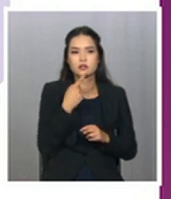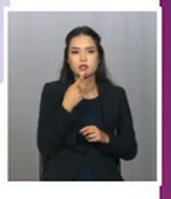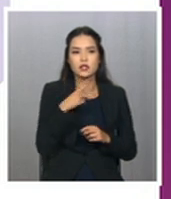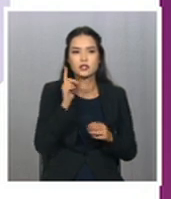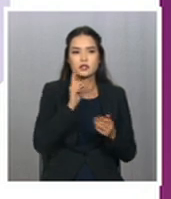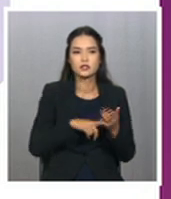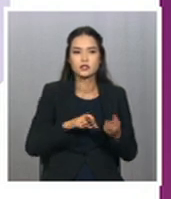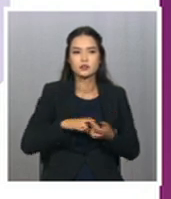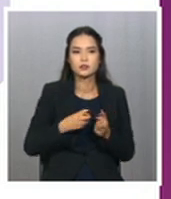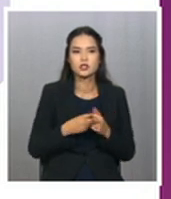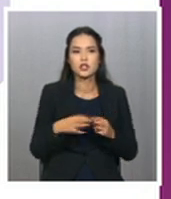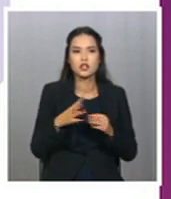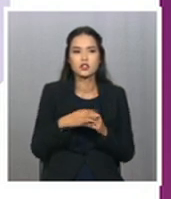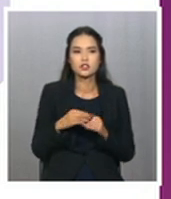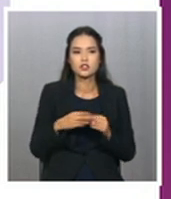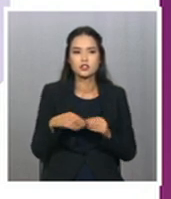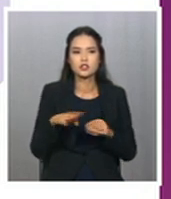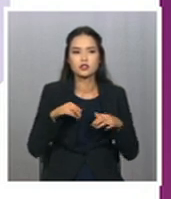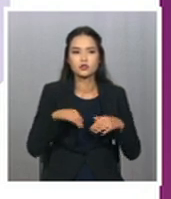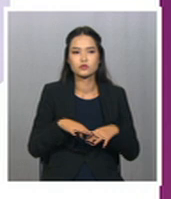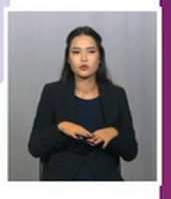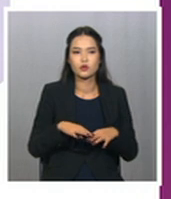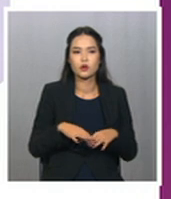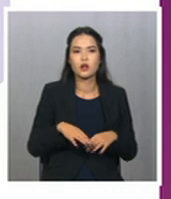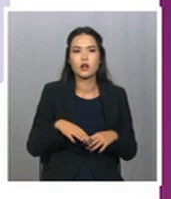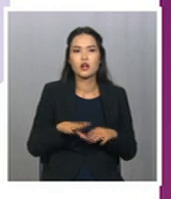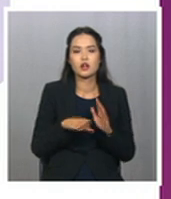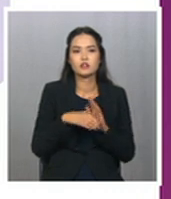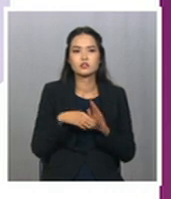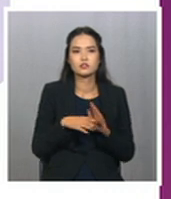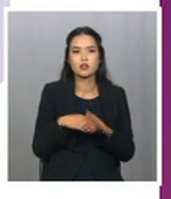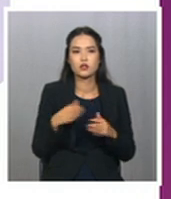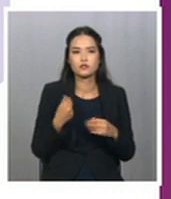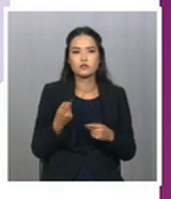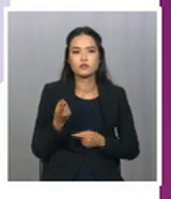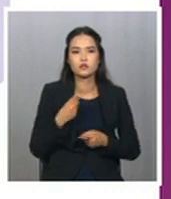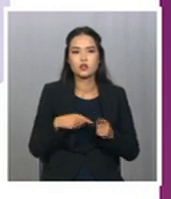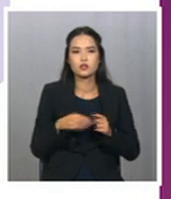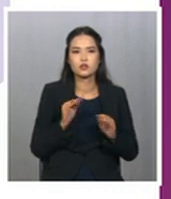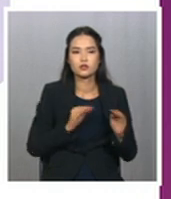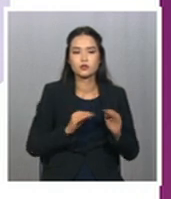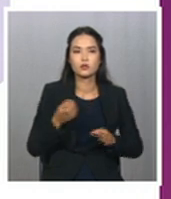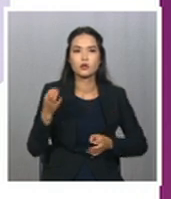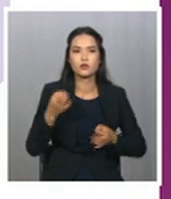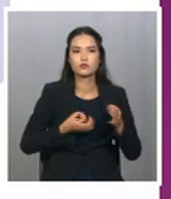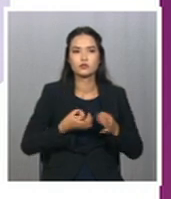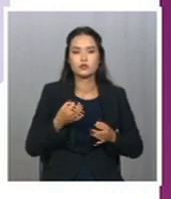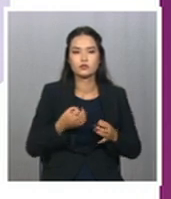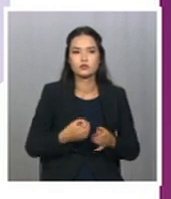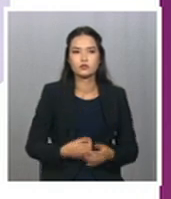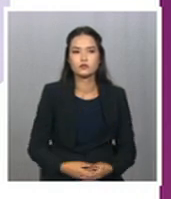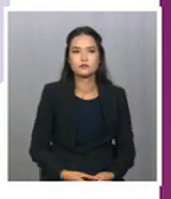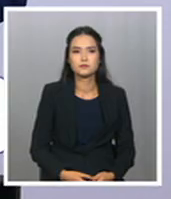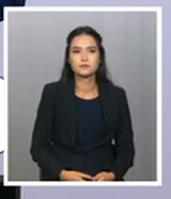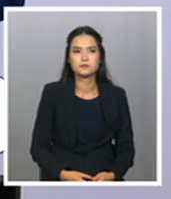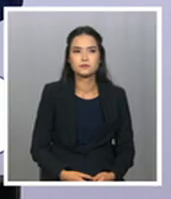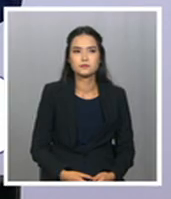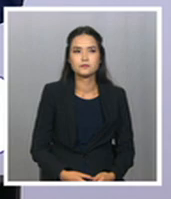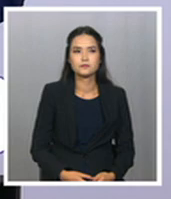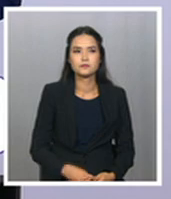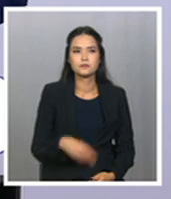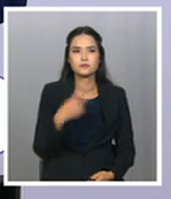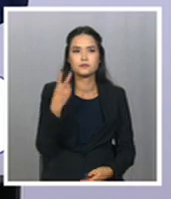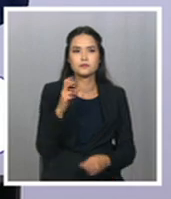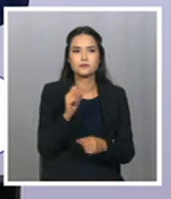діни мәселелер, жер мәселелерін шешудің жолдары, сайлау жүйесін қайта құру, сот ісі.